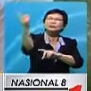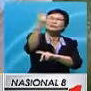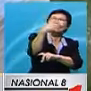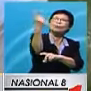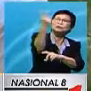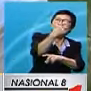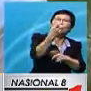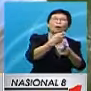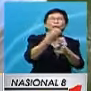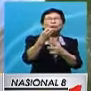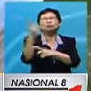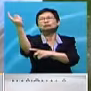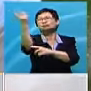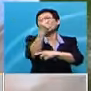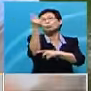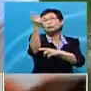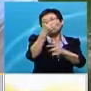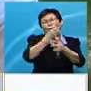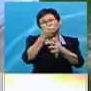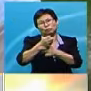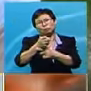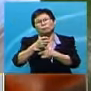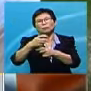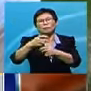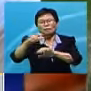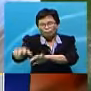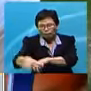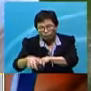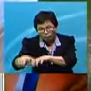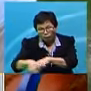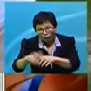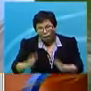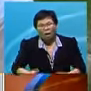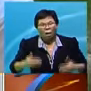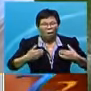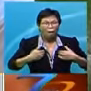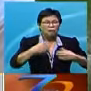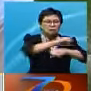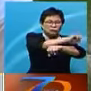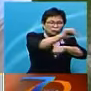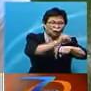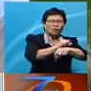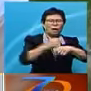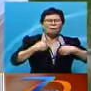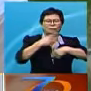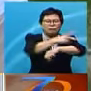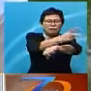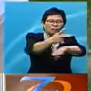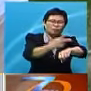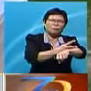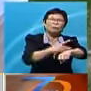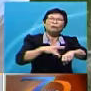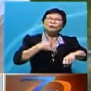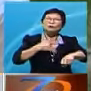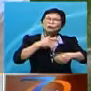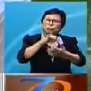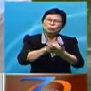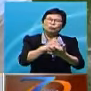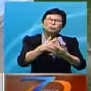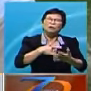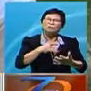ya sepuluh yang petani sawah ni ada juga mempunyai kebun. Jadi saya rasa itu